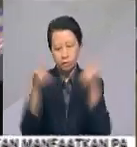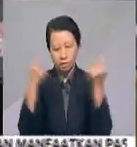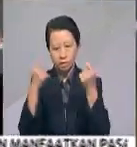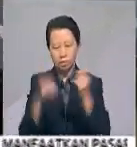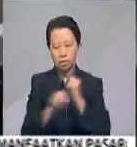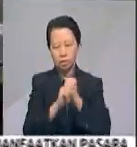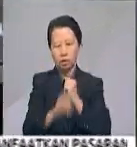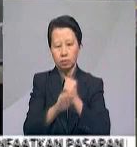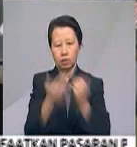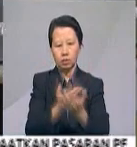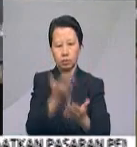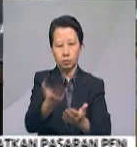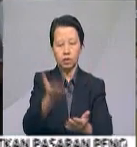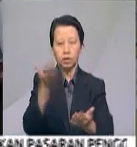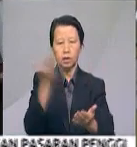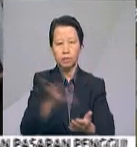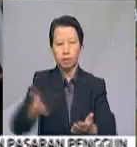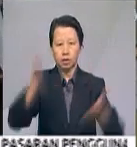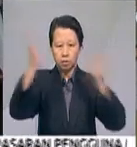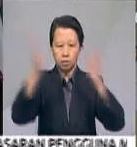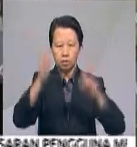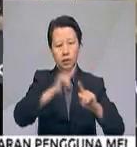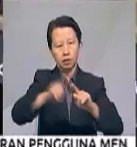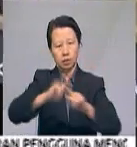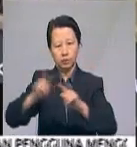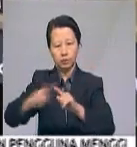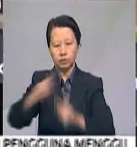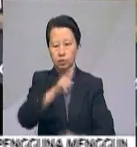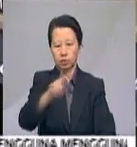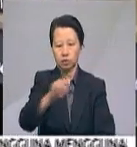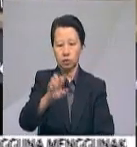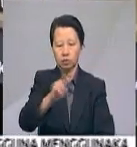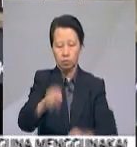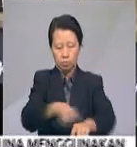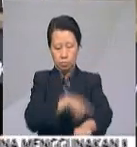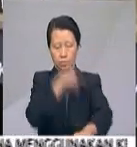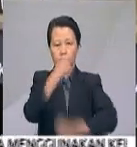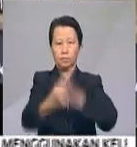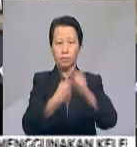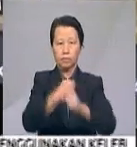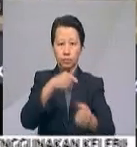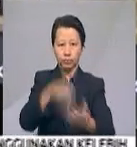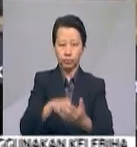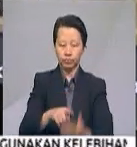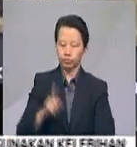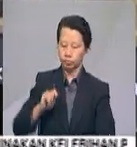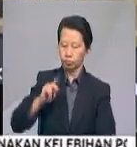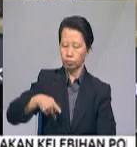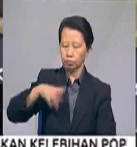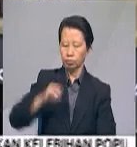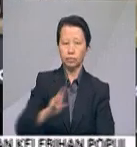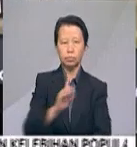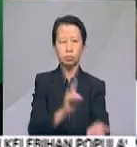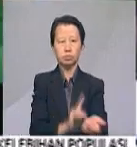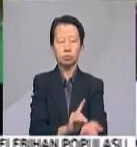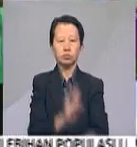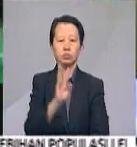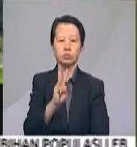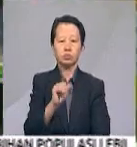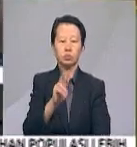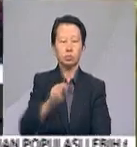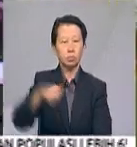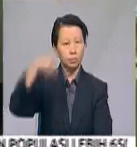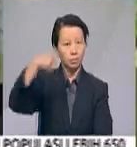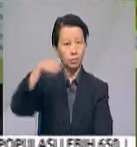beli barangan Malaysia di pelbagai zon seluruh negara sepanjang tahun ini. Timbalan Perdana Menteri Datuk Seri Dr. Wan Azizah Wan